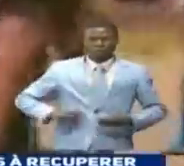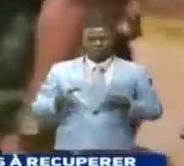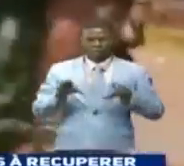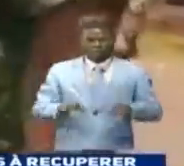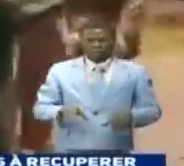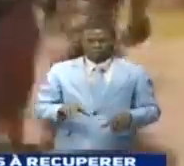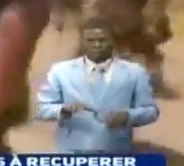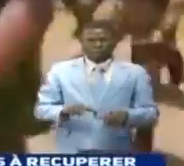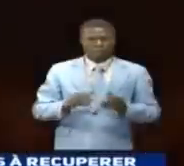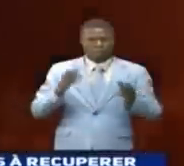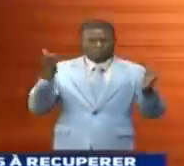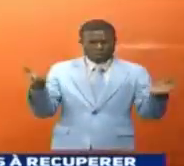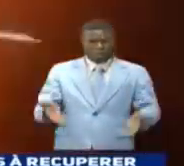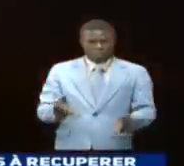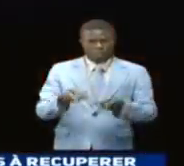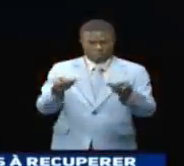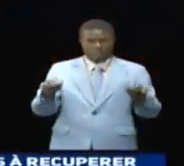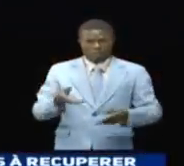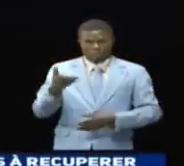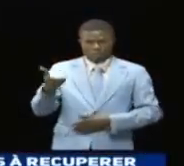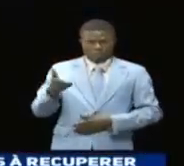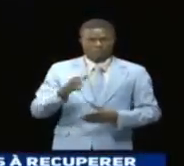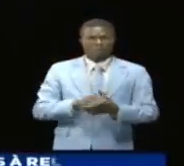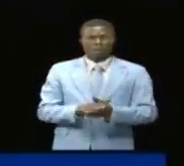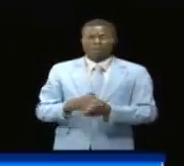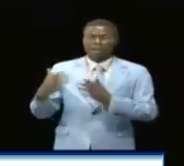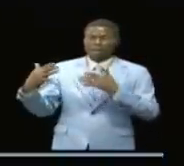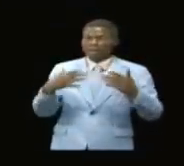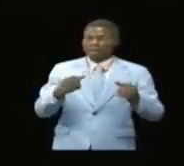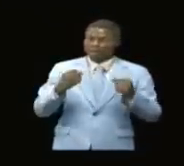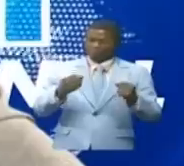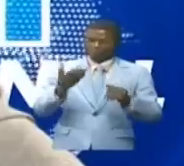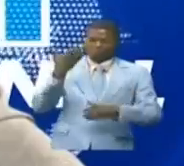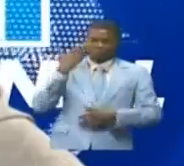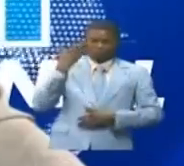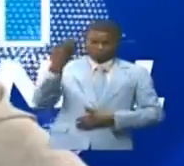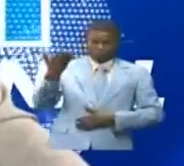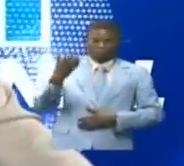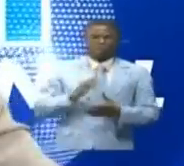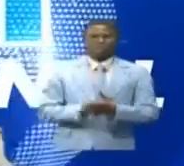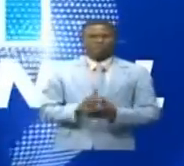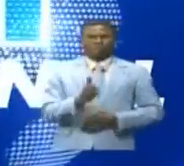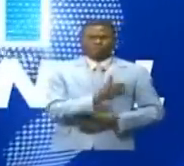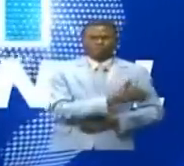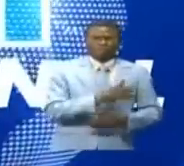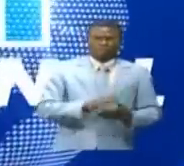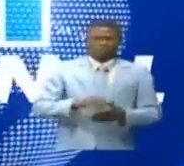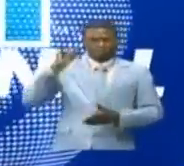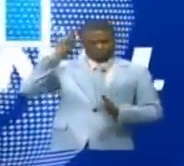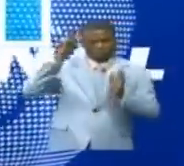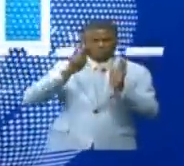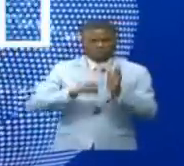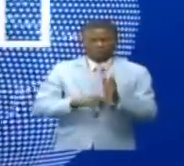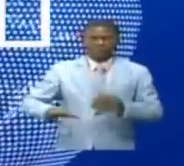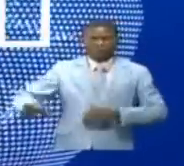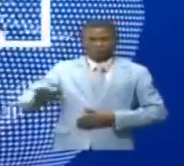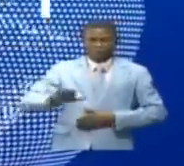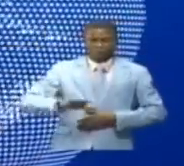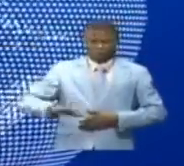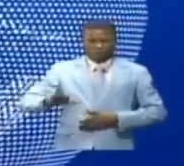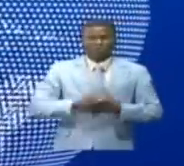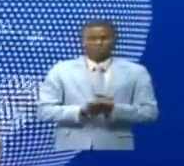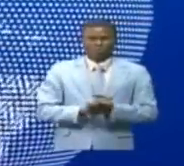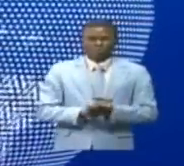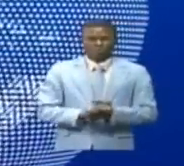sur ces différents fronts. Et puis le gouvernement de la République au chevet